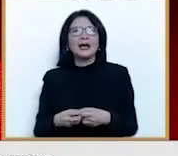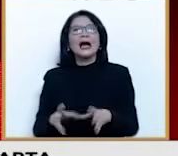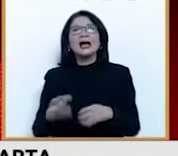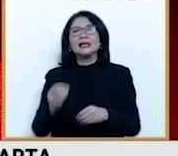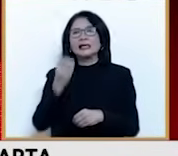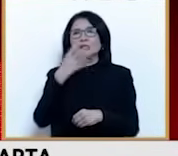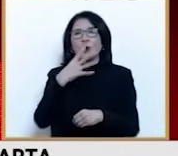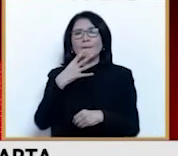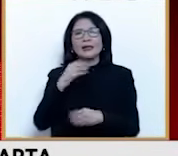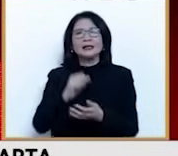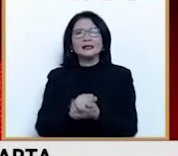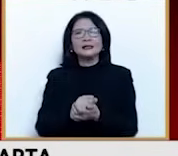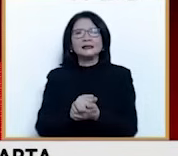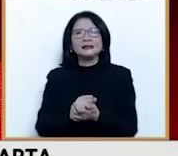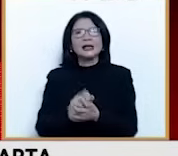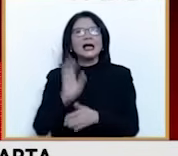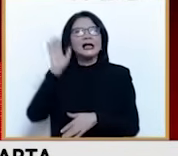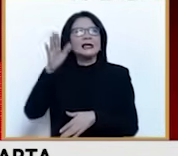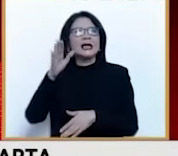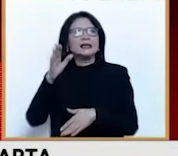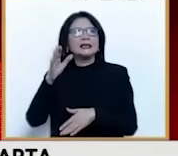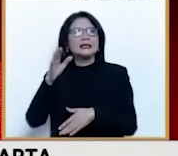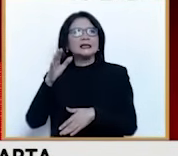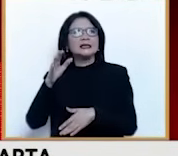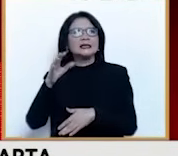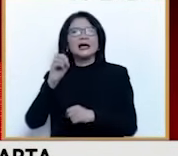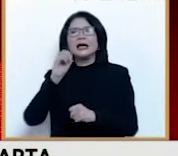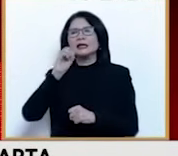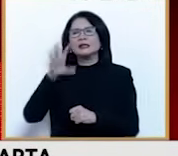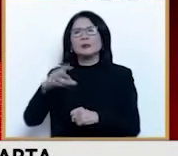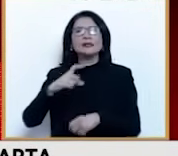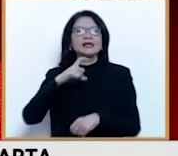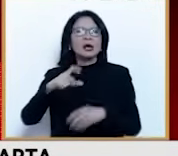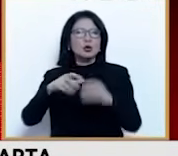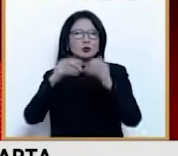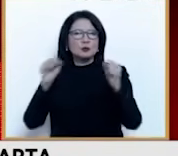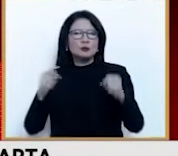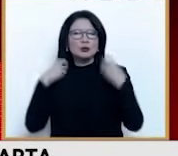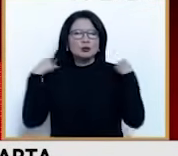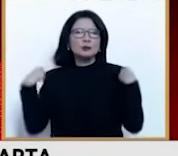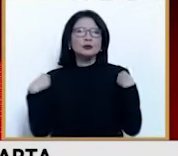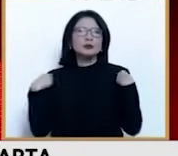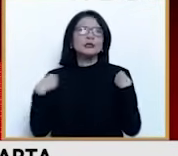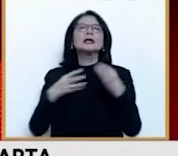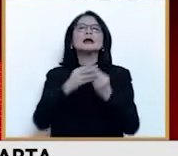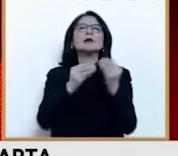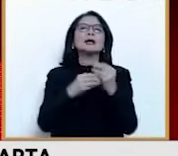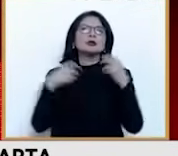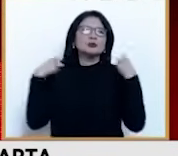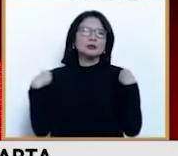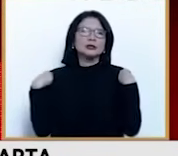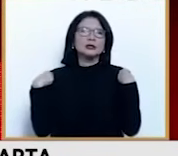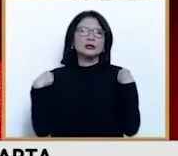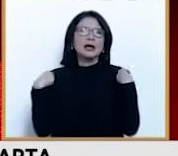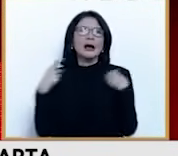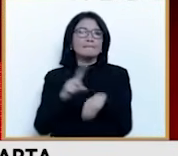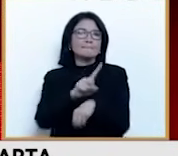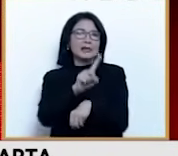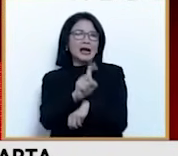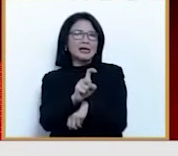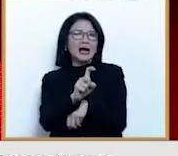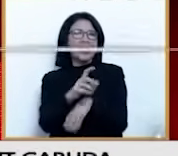jawaban pertanyaan tentunya nanti akan ditanggapi oleh calon gubernur dan calon wakil gubernur penanya.